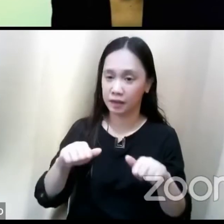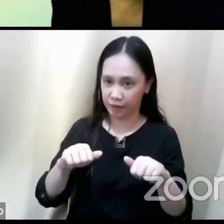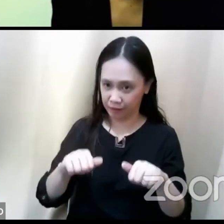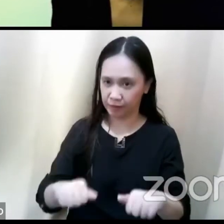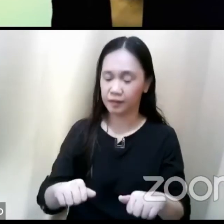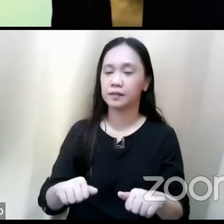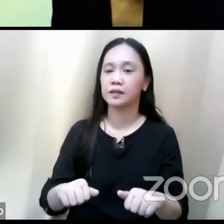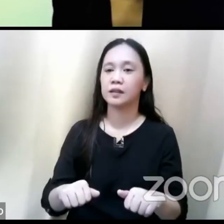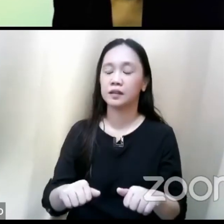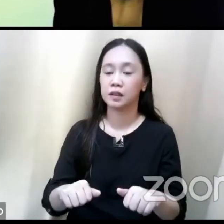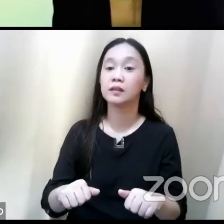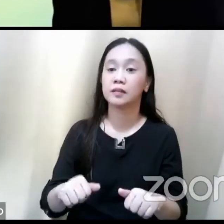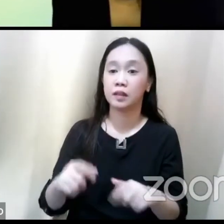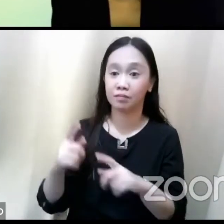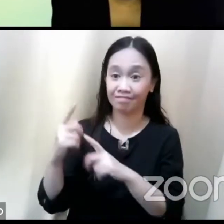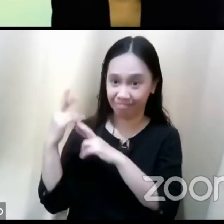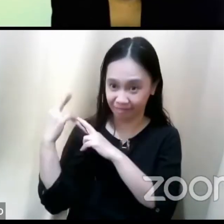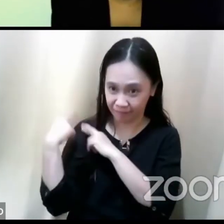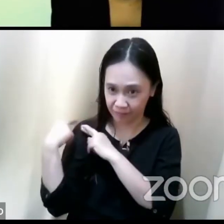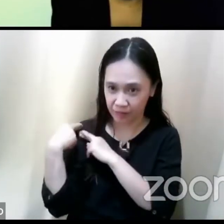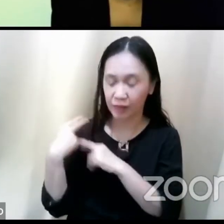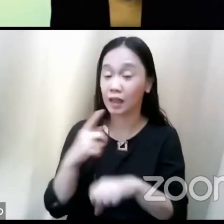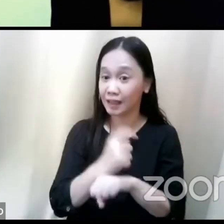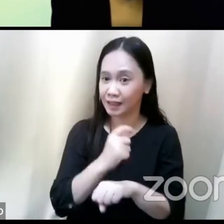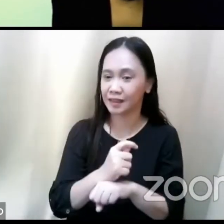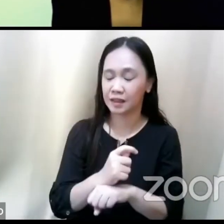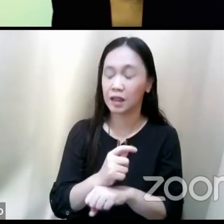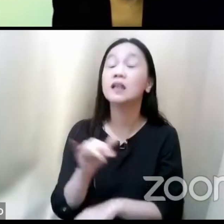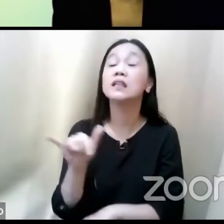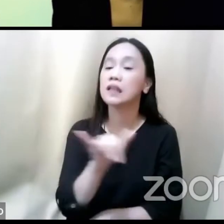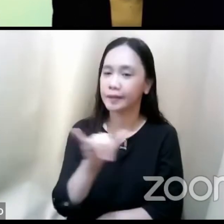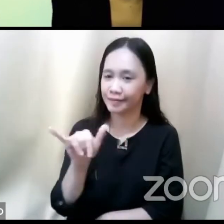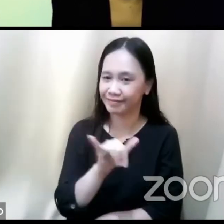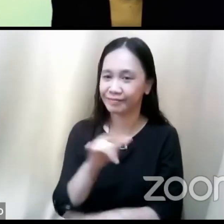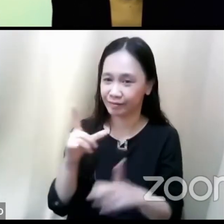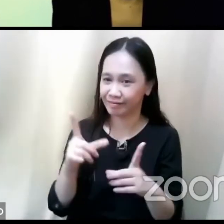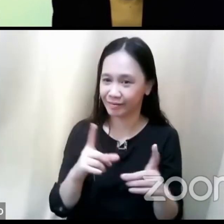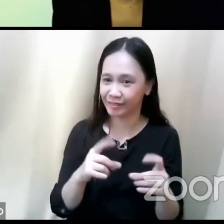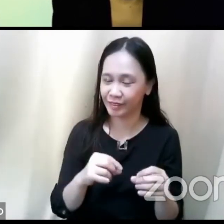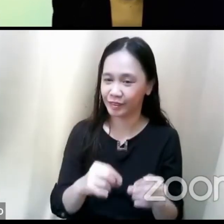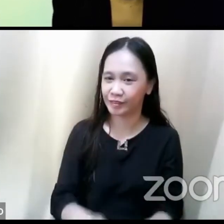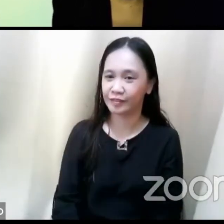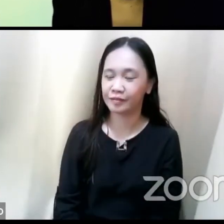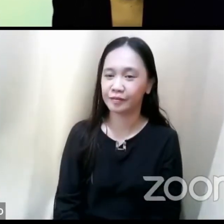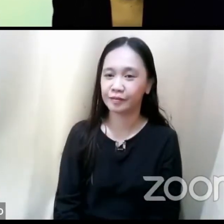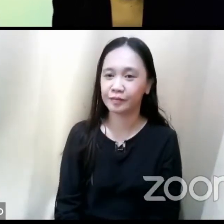gagawin mong task. Okay? So parang ganun din gagawin natin na